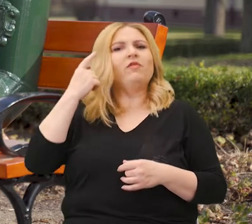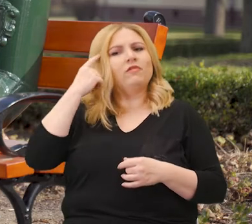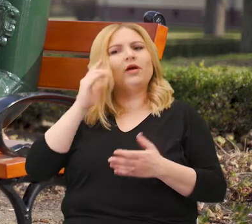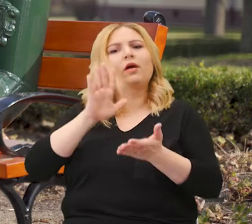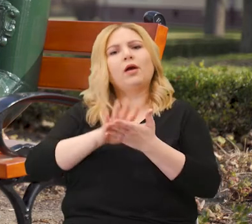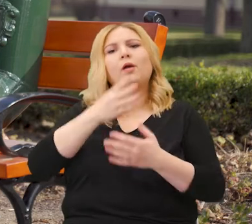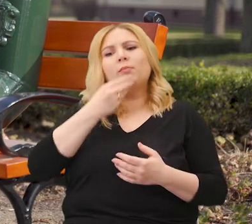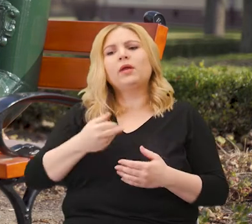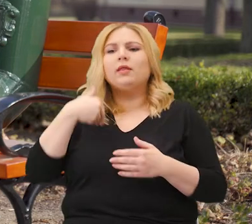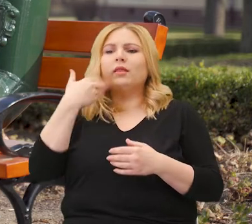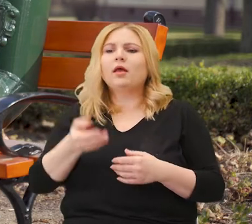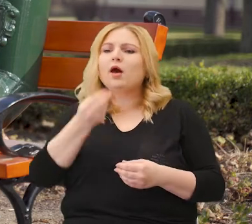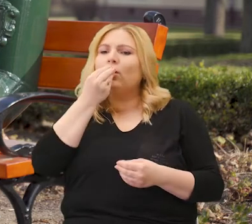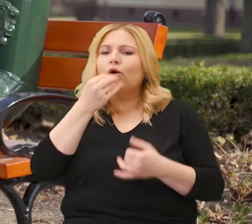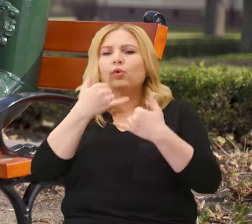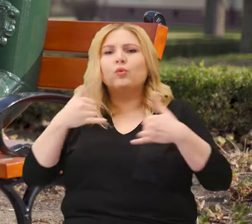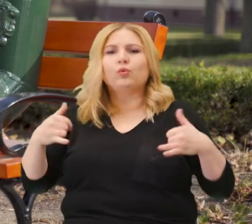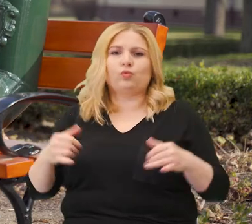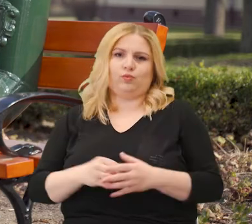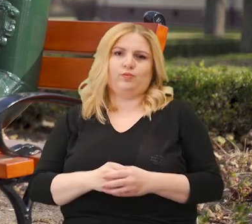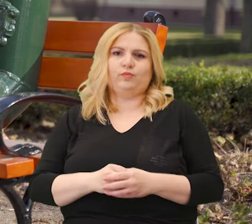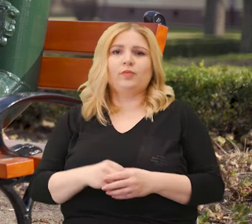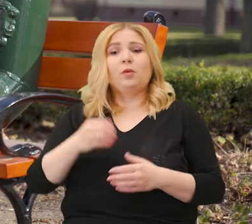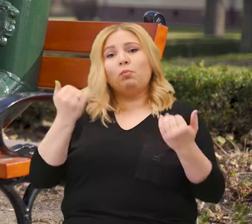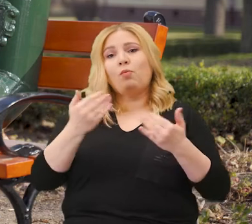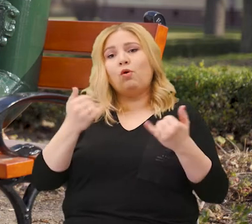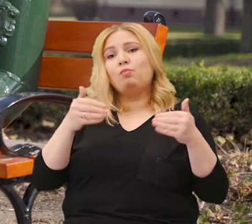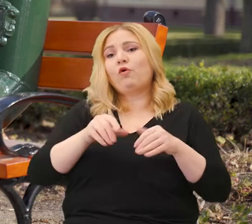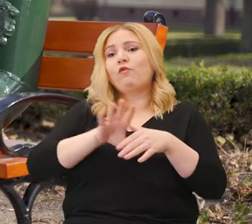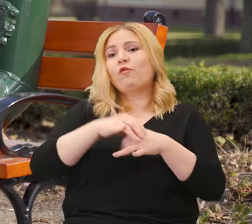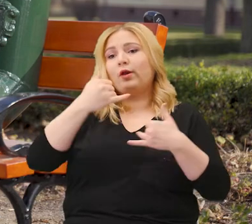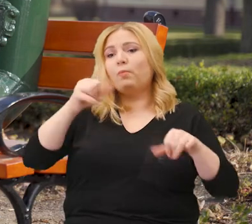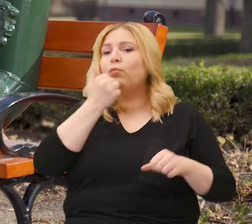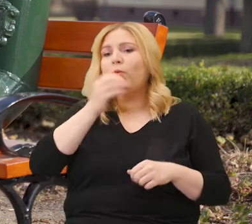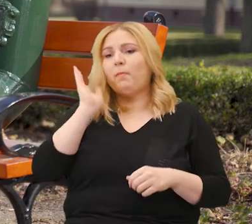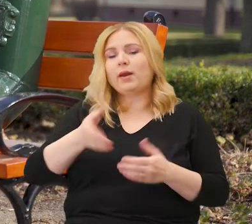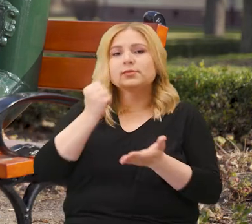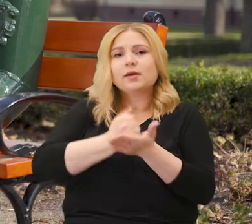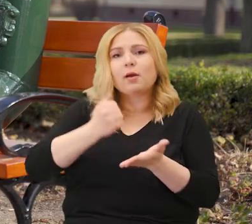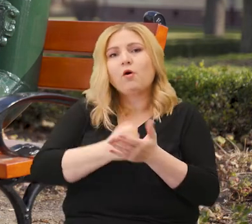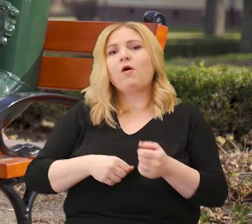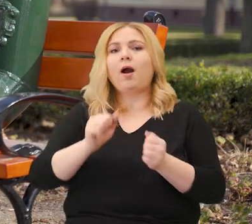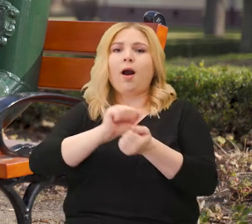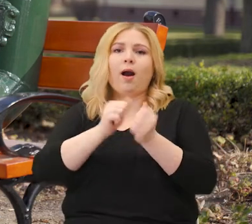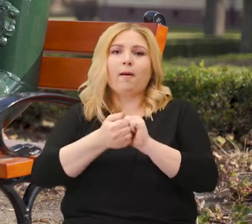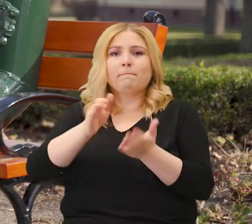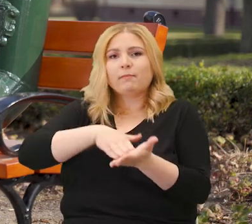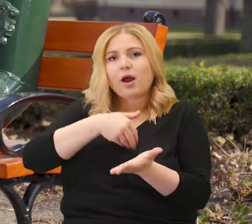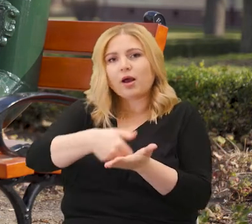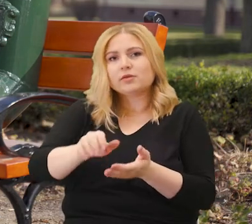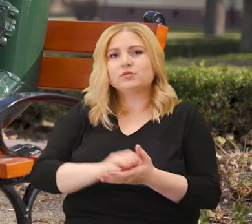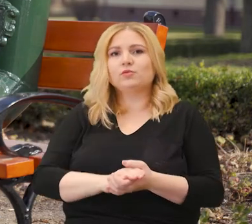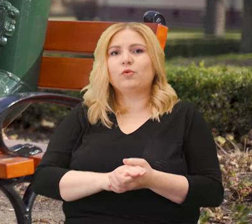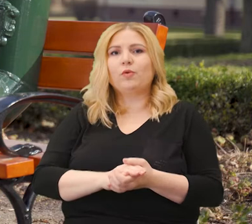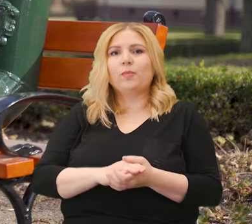nie zdziwiłaby się, gdyby w którymś pantofelku znalazła kotlet schabowy lub pół kostki masła. Następne buciki zawierały już szeleszczące paczuszki